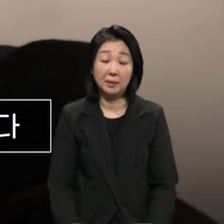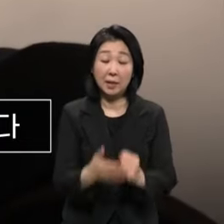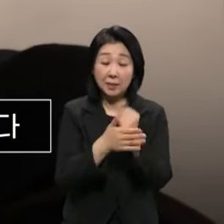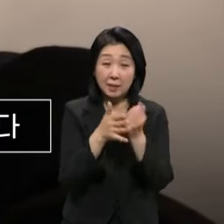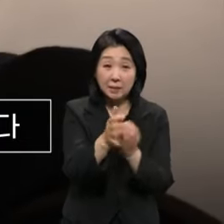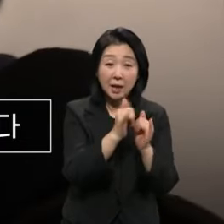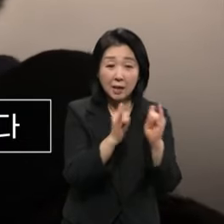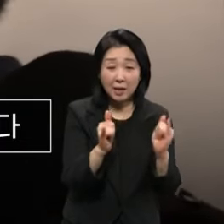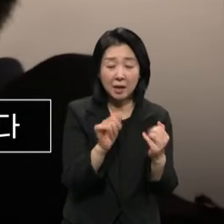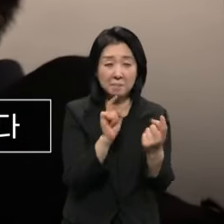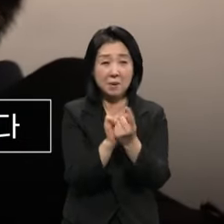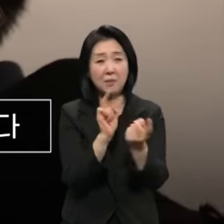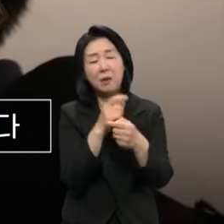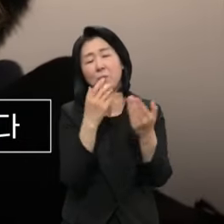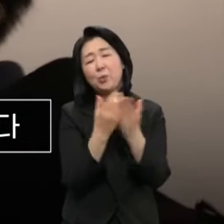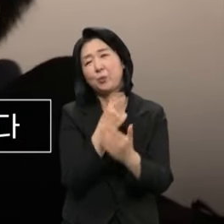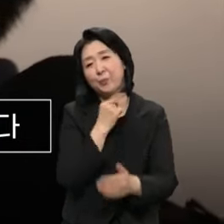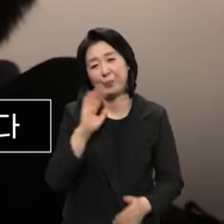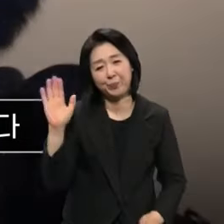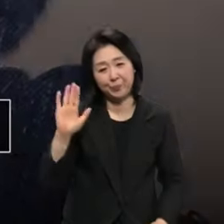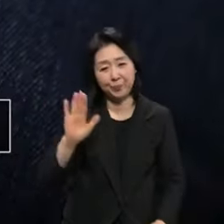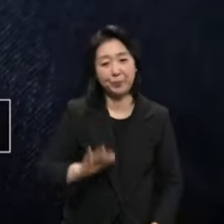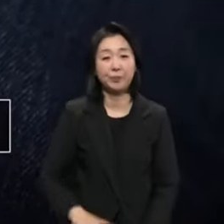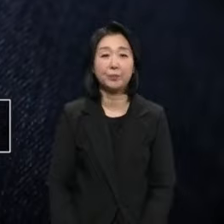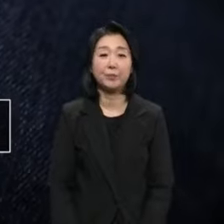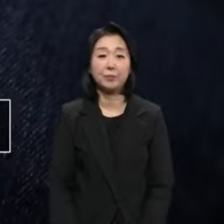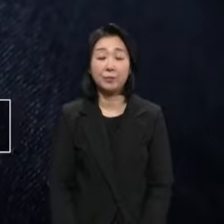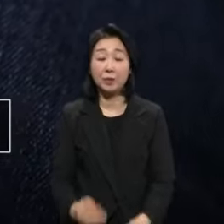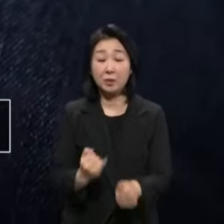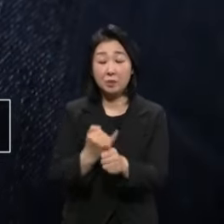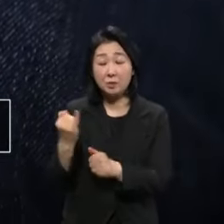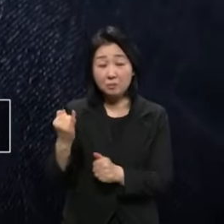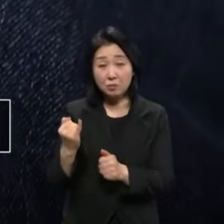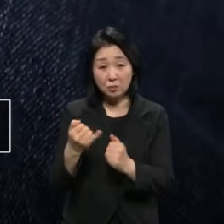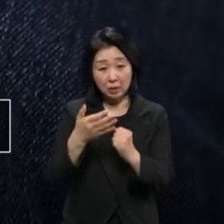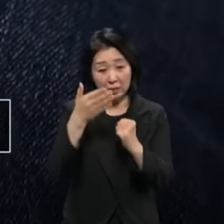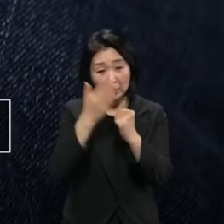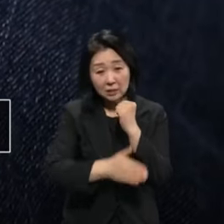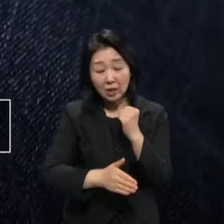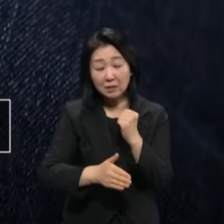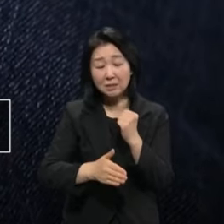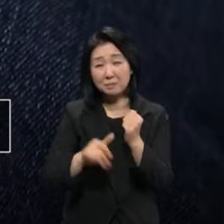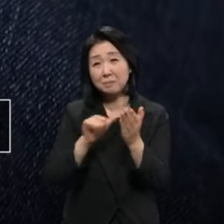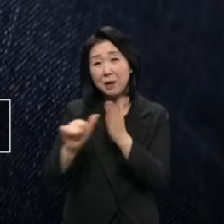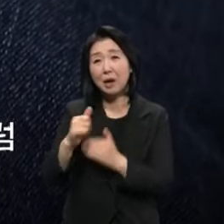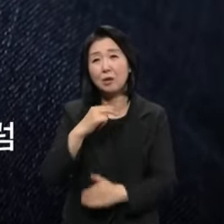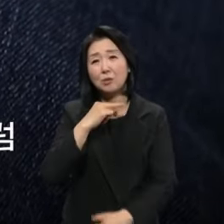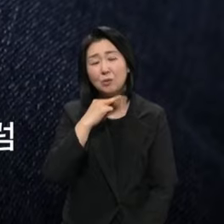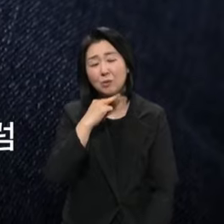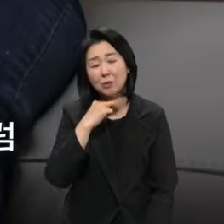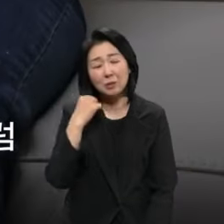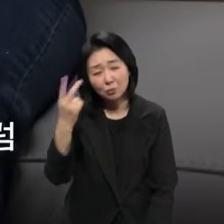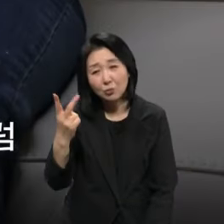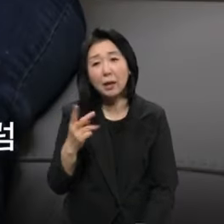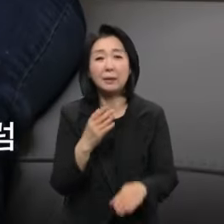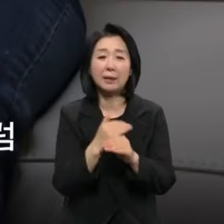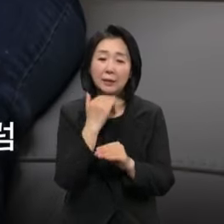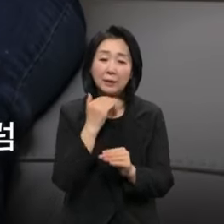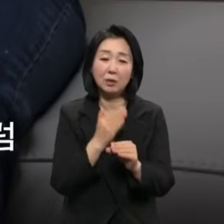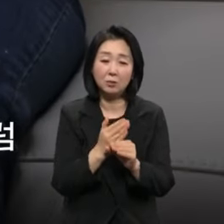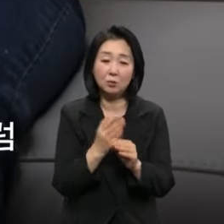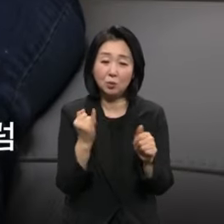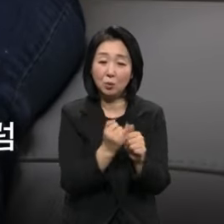취재진과의 만남과 통화 모두 원하지 않았습니다. 신부는 사라진 웨딩 사진을 두 달째 기다리고 있습니다. 제가